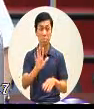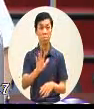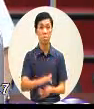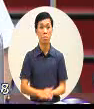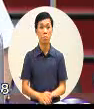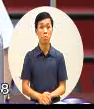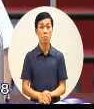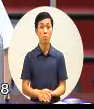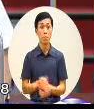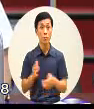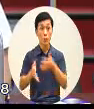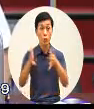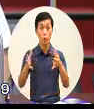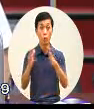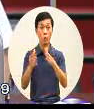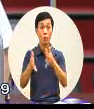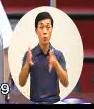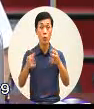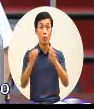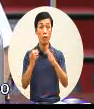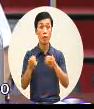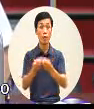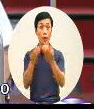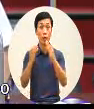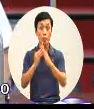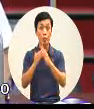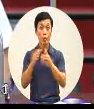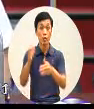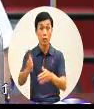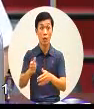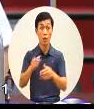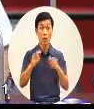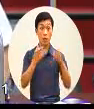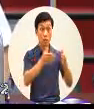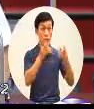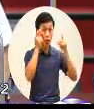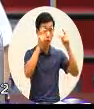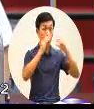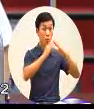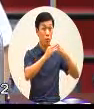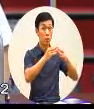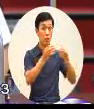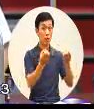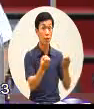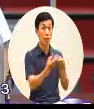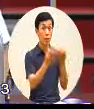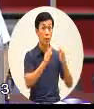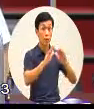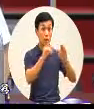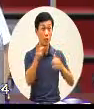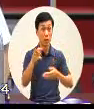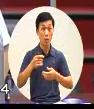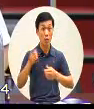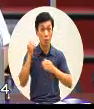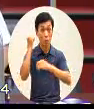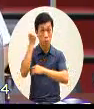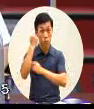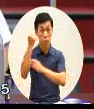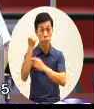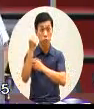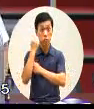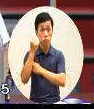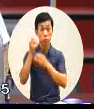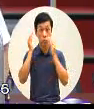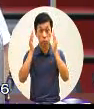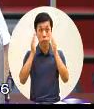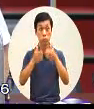都发局局长何永清没法定真正你爱付真大 的用心，啊，